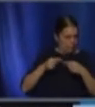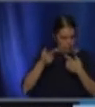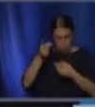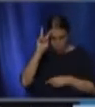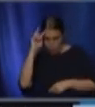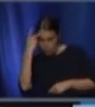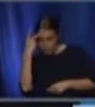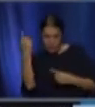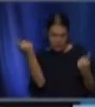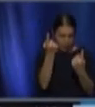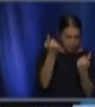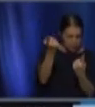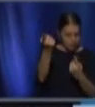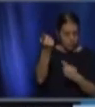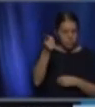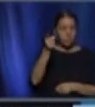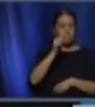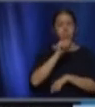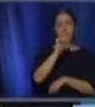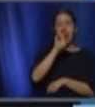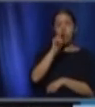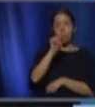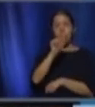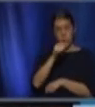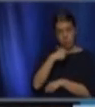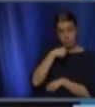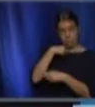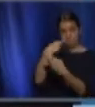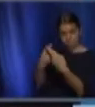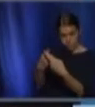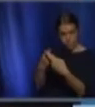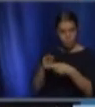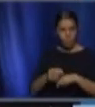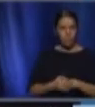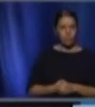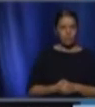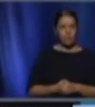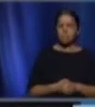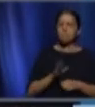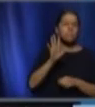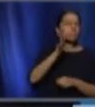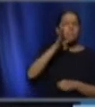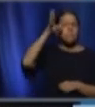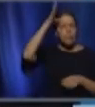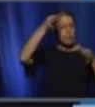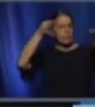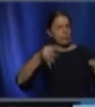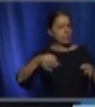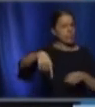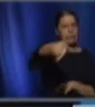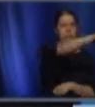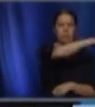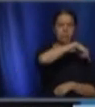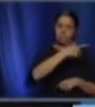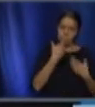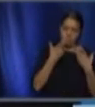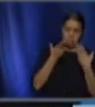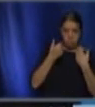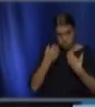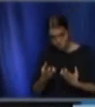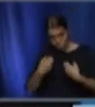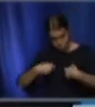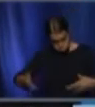en place, premièrement, il faut comprendre que les parents peuvent décider de faire ou non l'Halloween. Le problème de l'Halloween, on l'a dit, c'est les rassemblements des